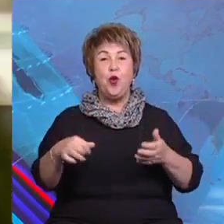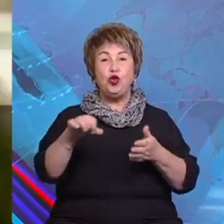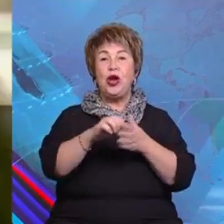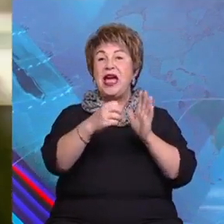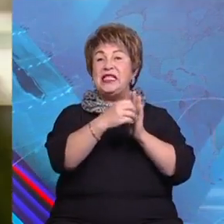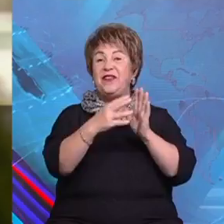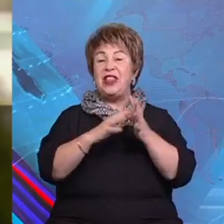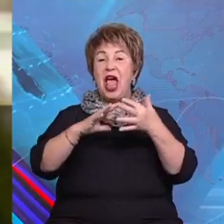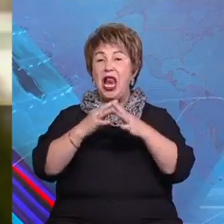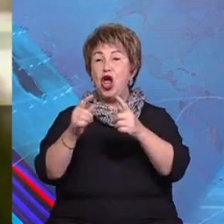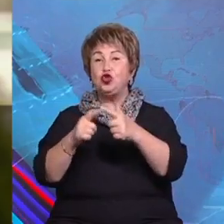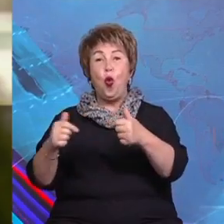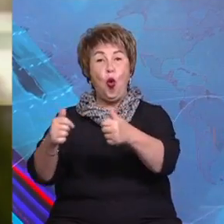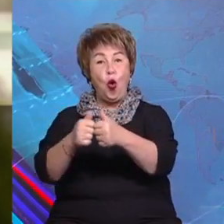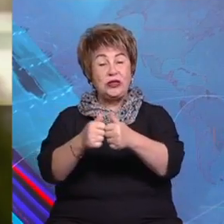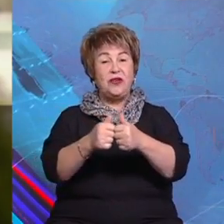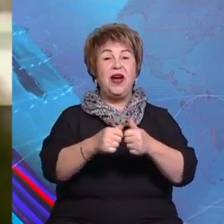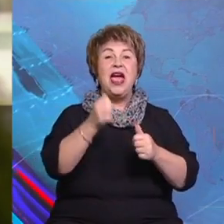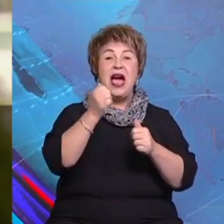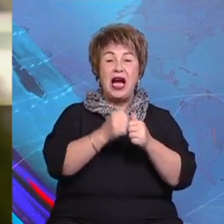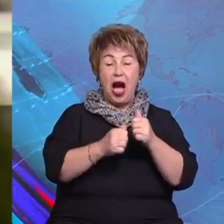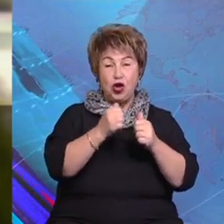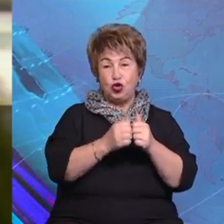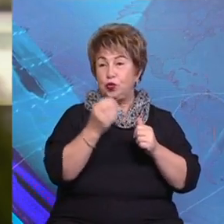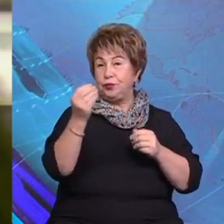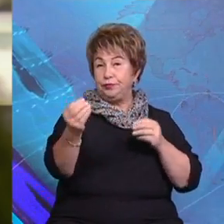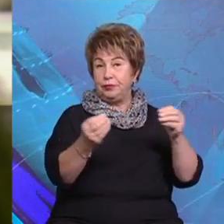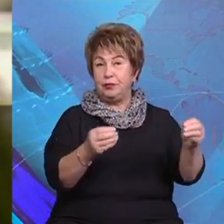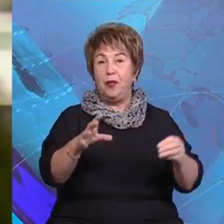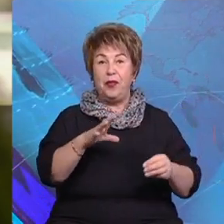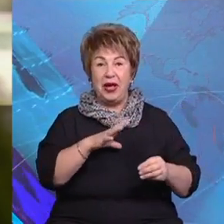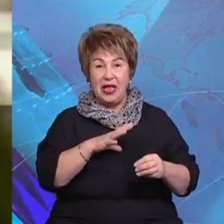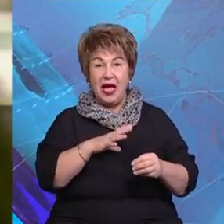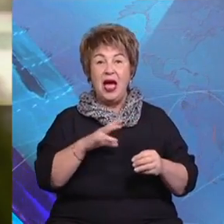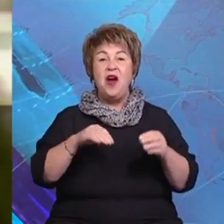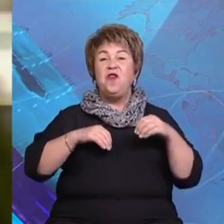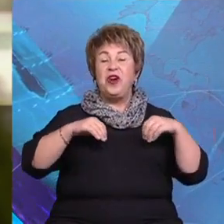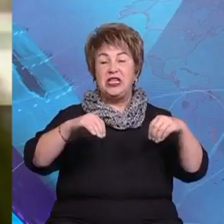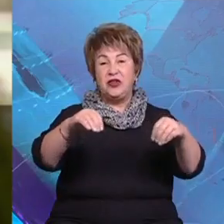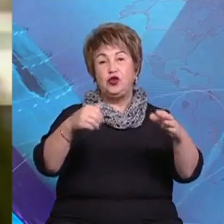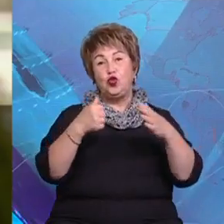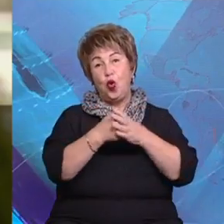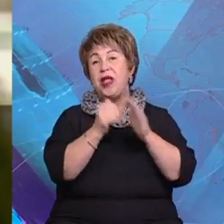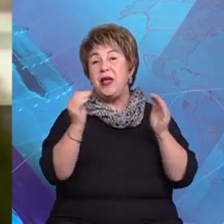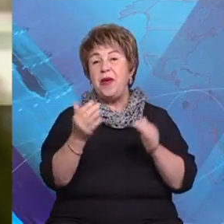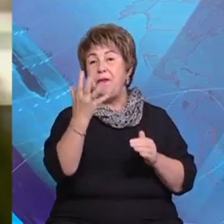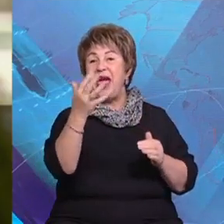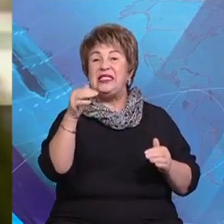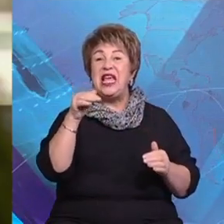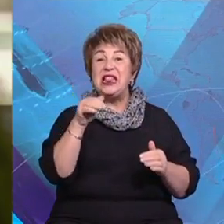участие 19 лесхозов нашего объединения. Каждому лесхозу было необходимо высадить не менее